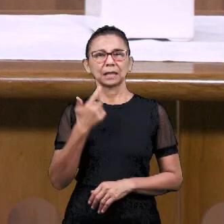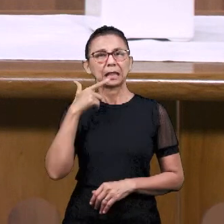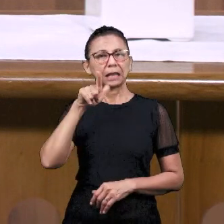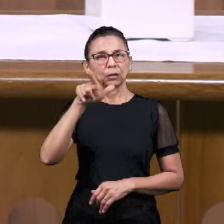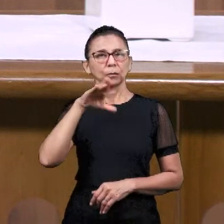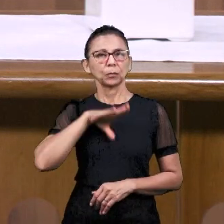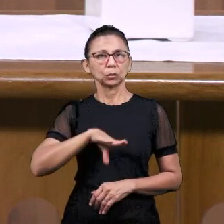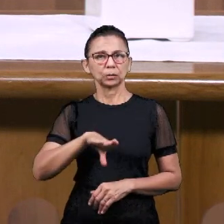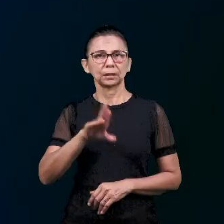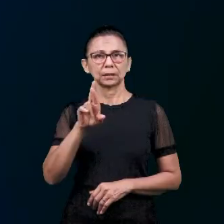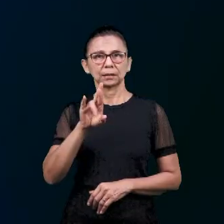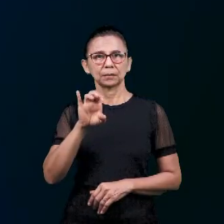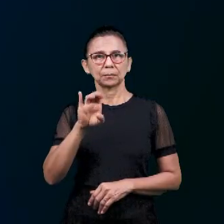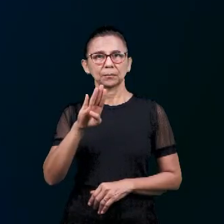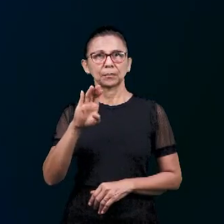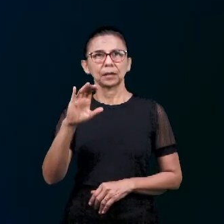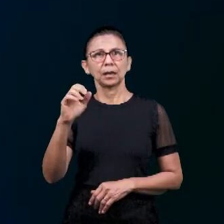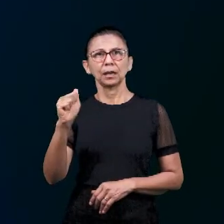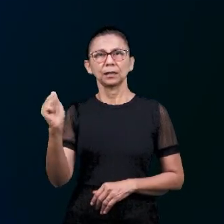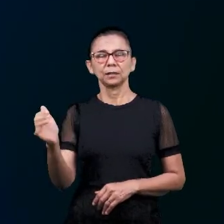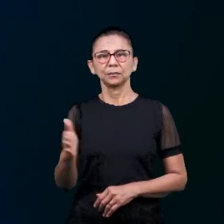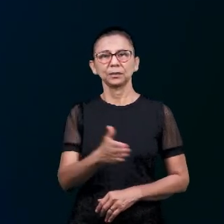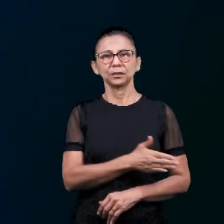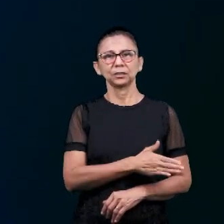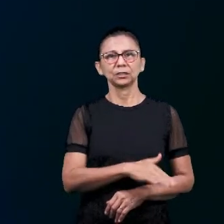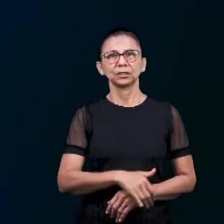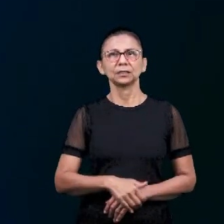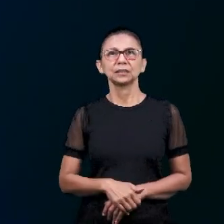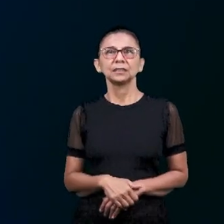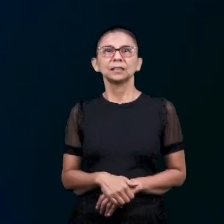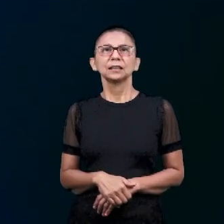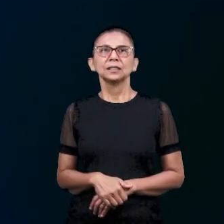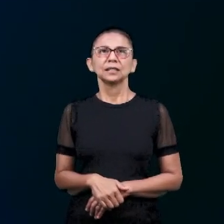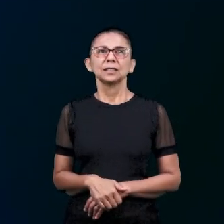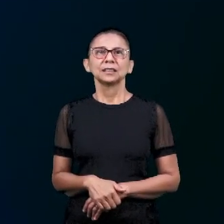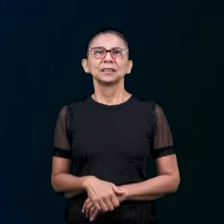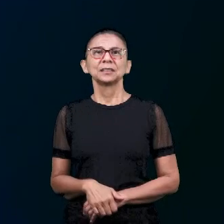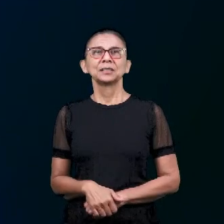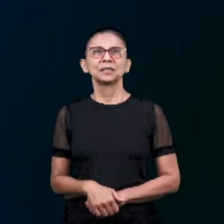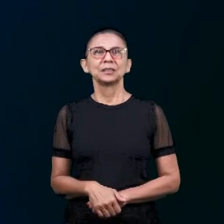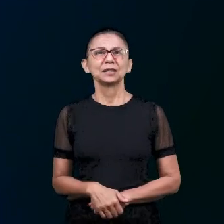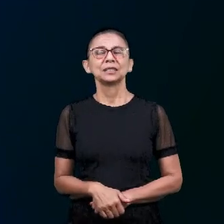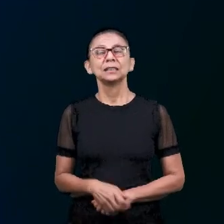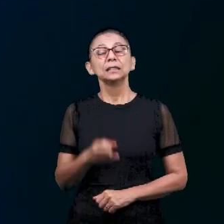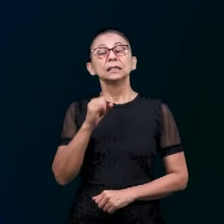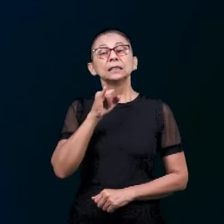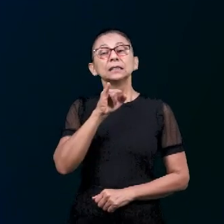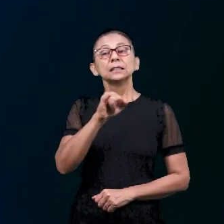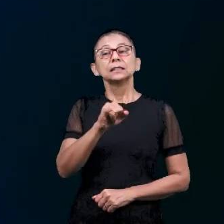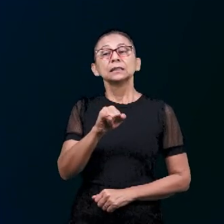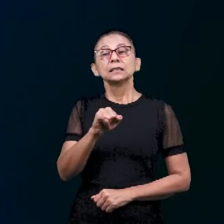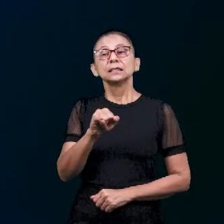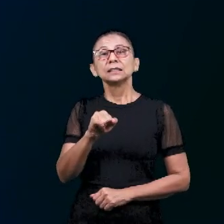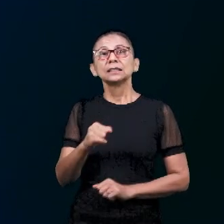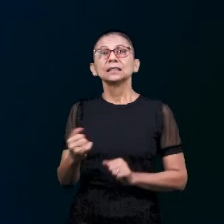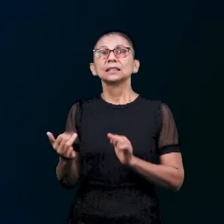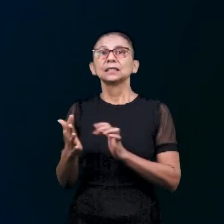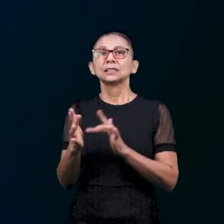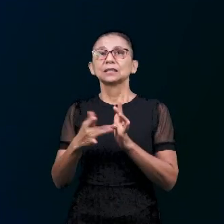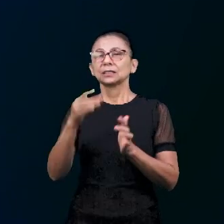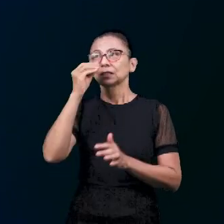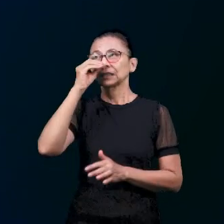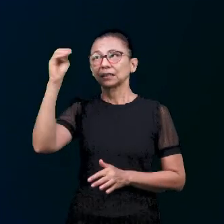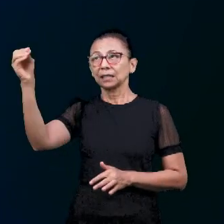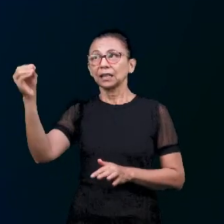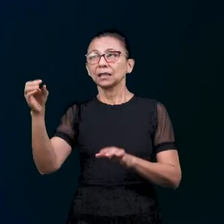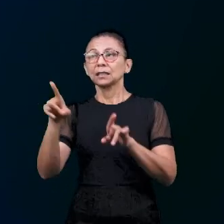Paraguay. Non. Mais s'il renie Jésus, Jésus aussi va le renier. Mais